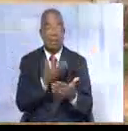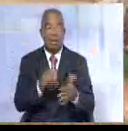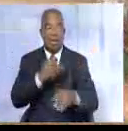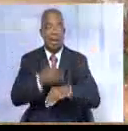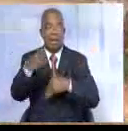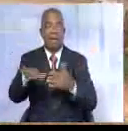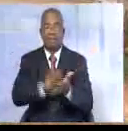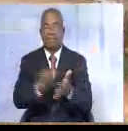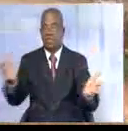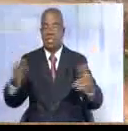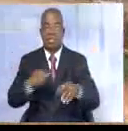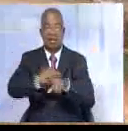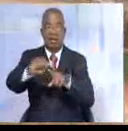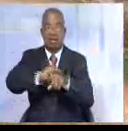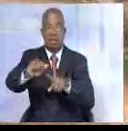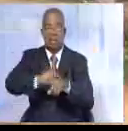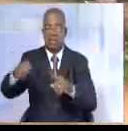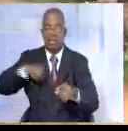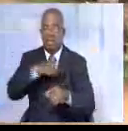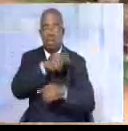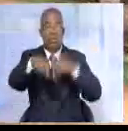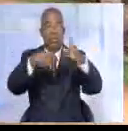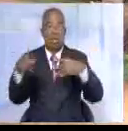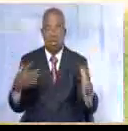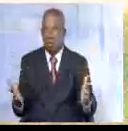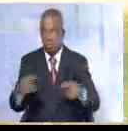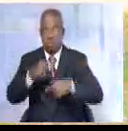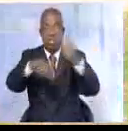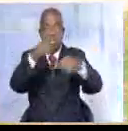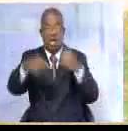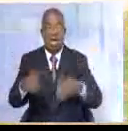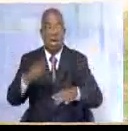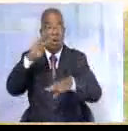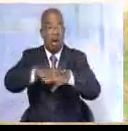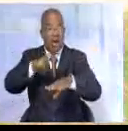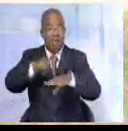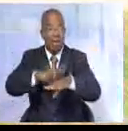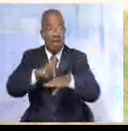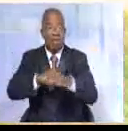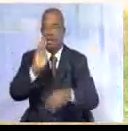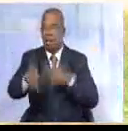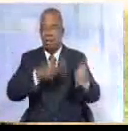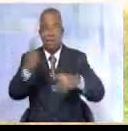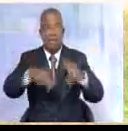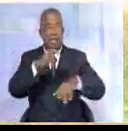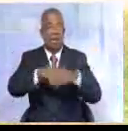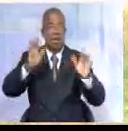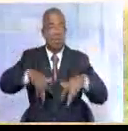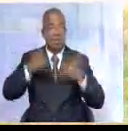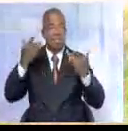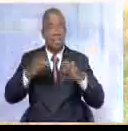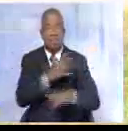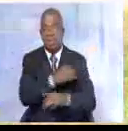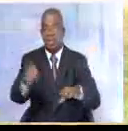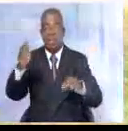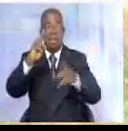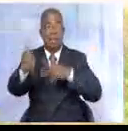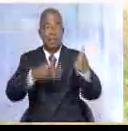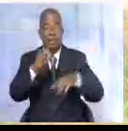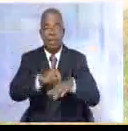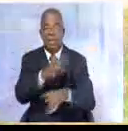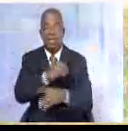formation, nous irons mieux former la population. Actuellement, nous sommes en atelier pour amener la population à mieux